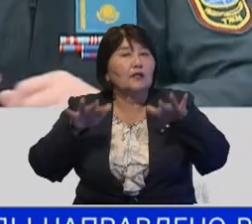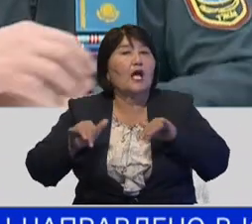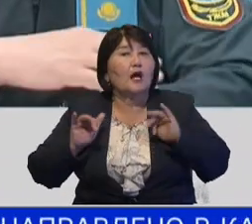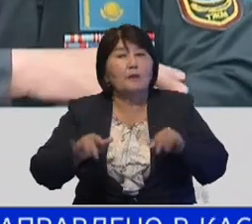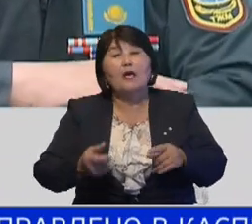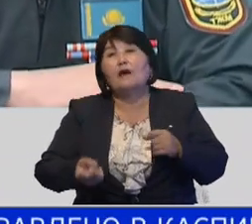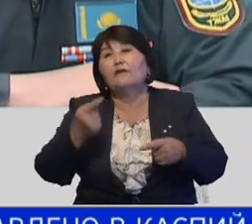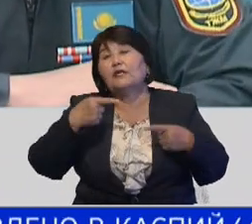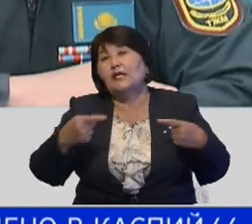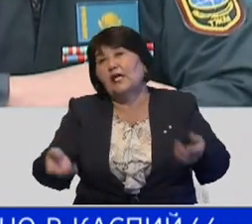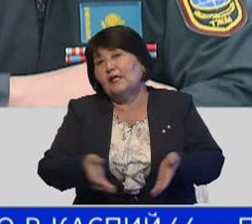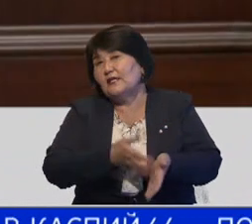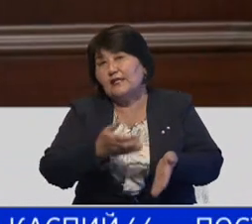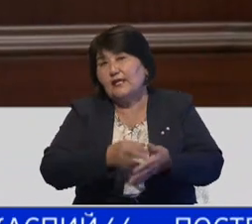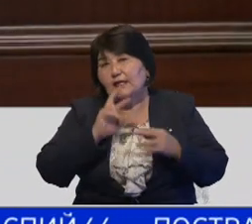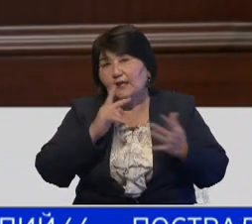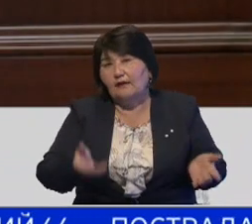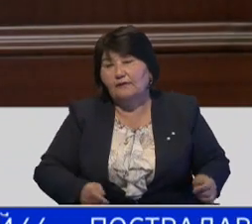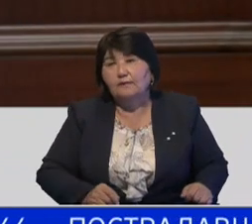выявлен ряд